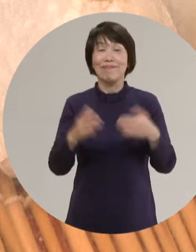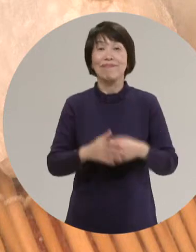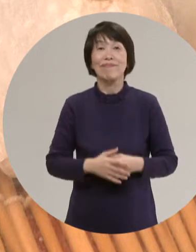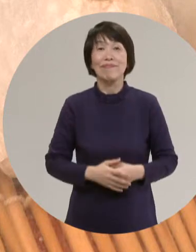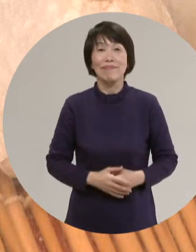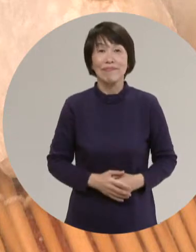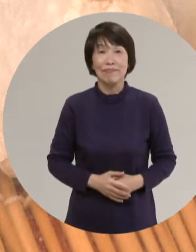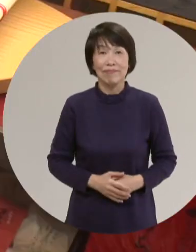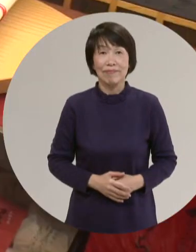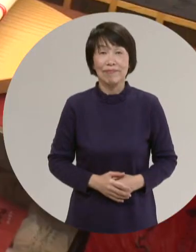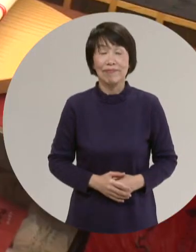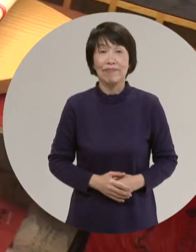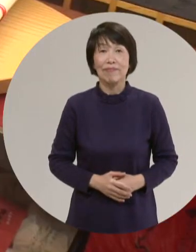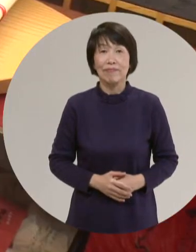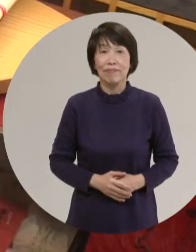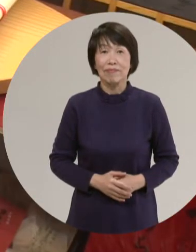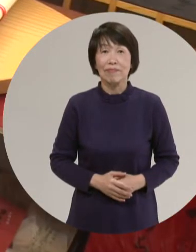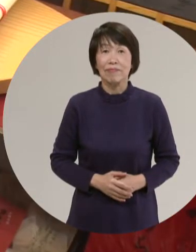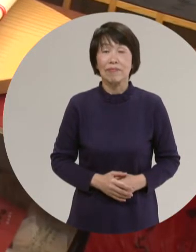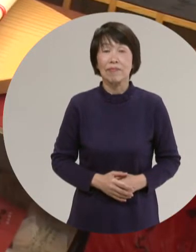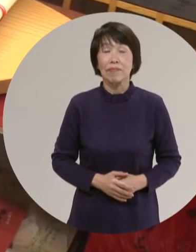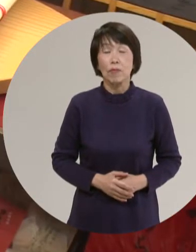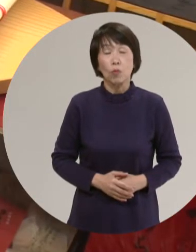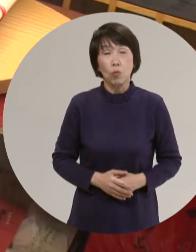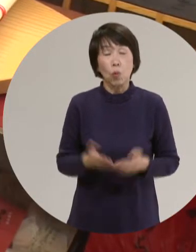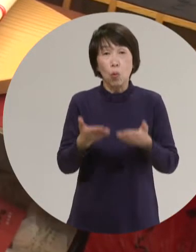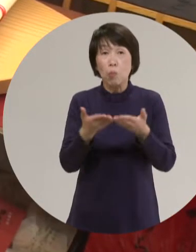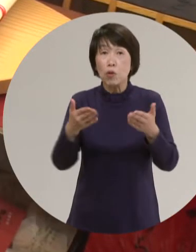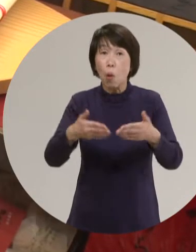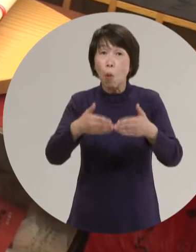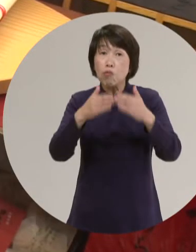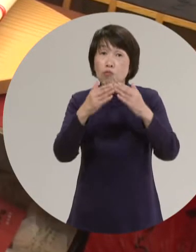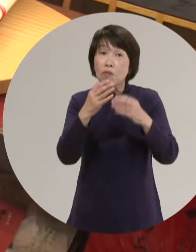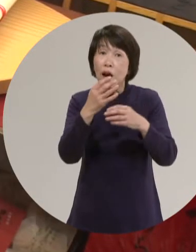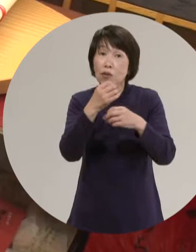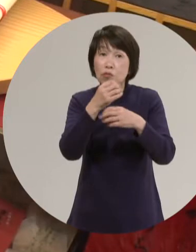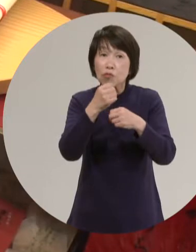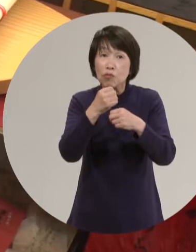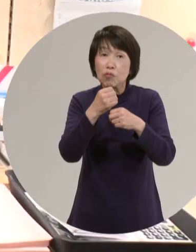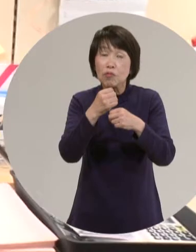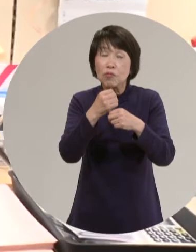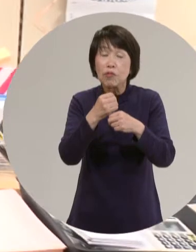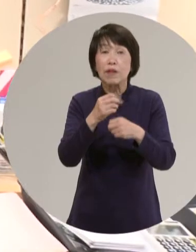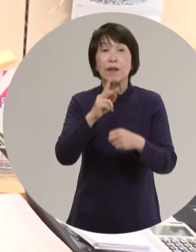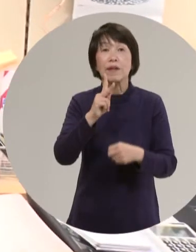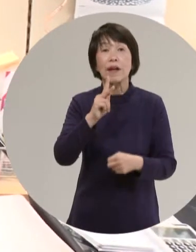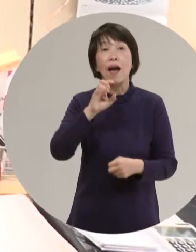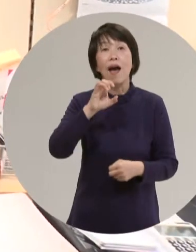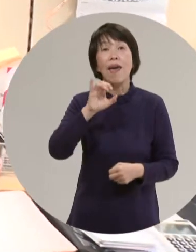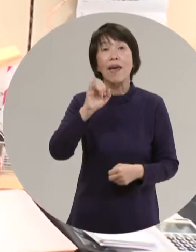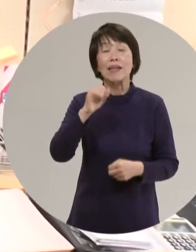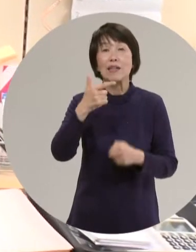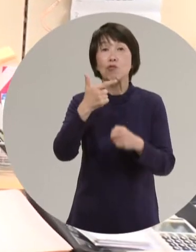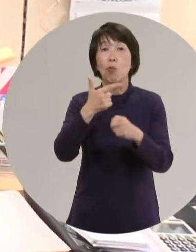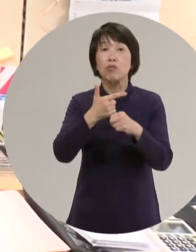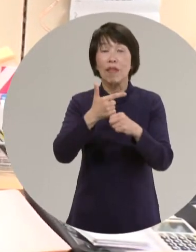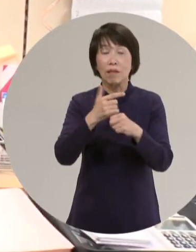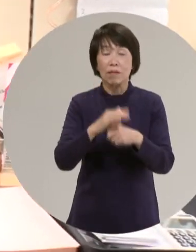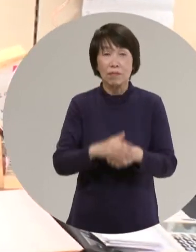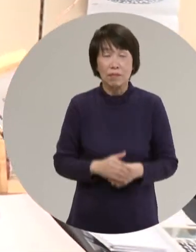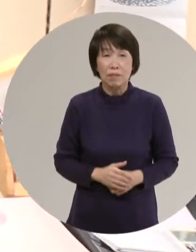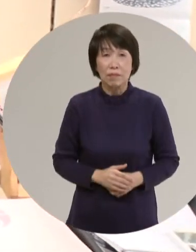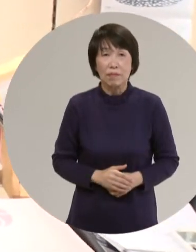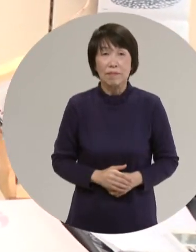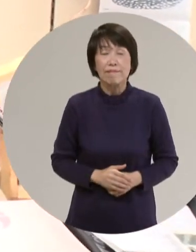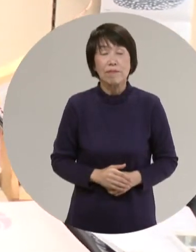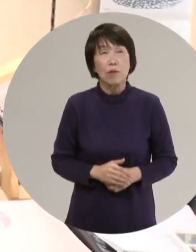。 こちらのお店っていうのはどれぐらいの歴史があるんですか？ 創業が嘉永6年なんです